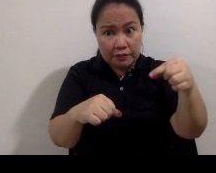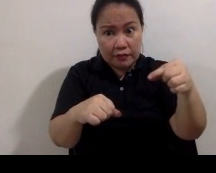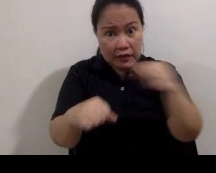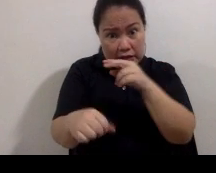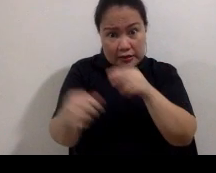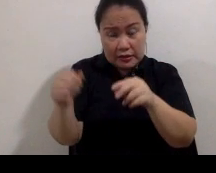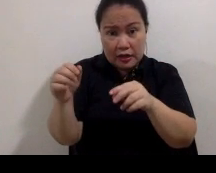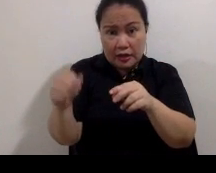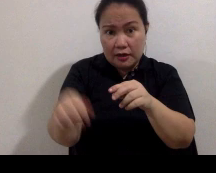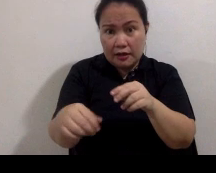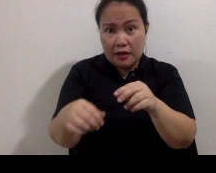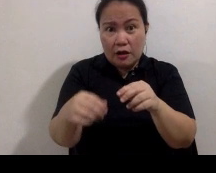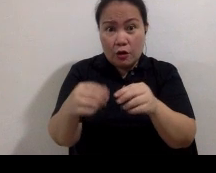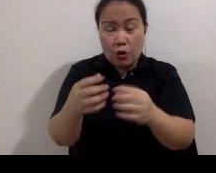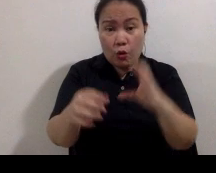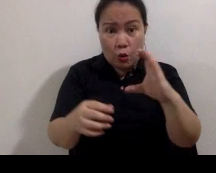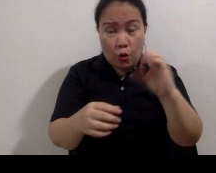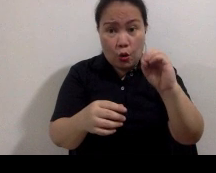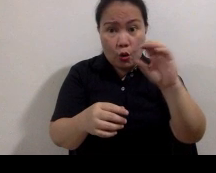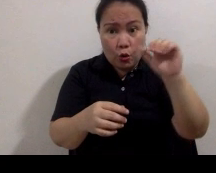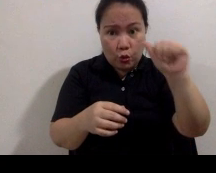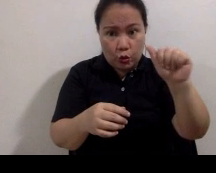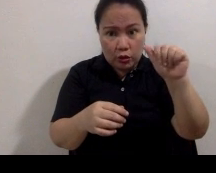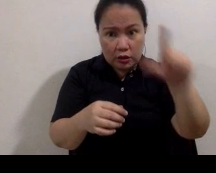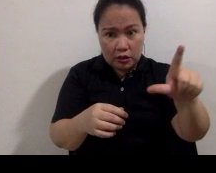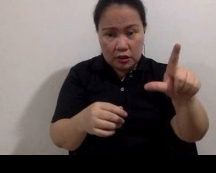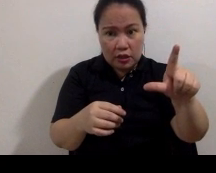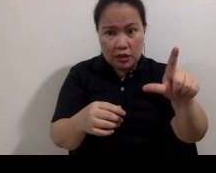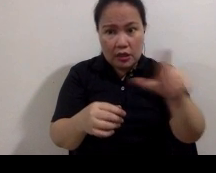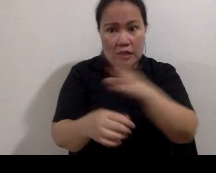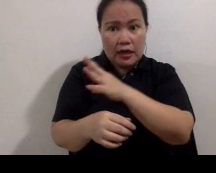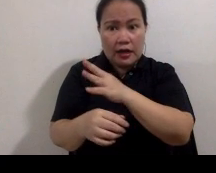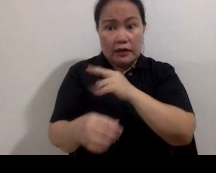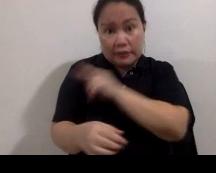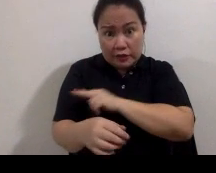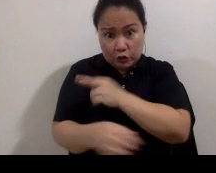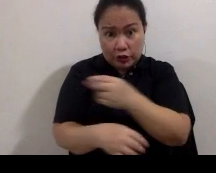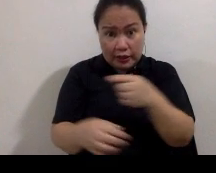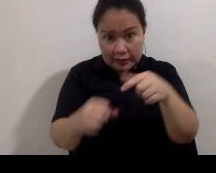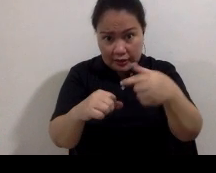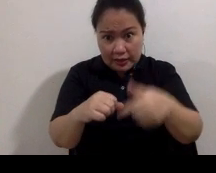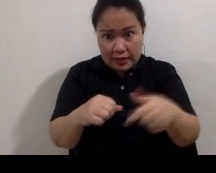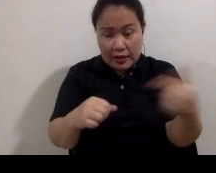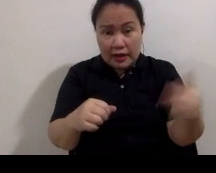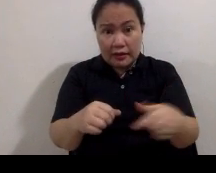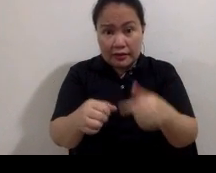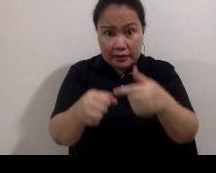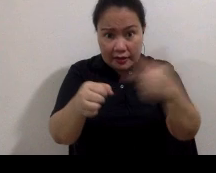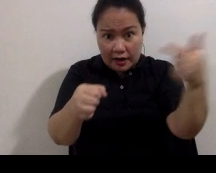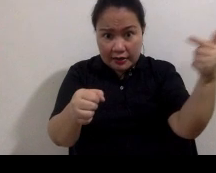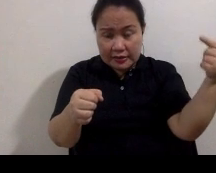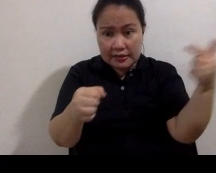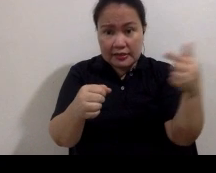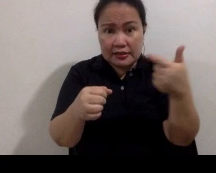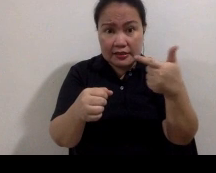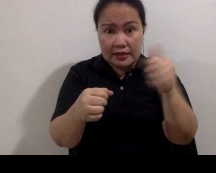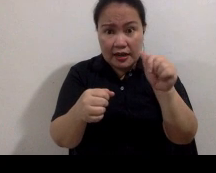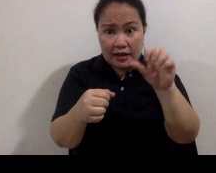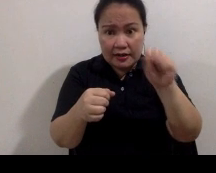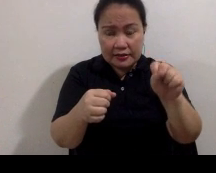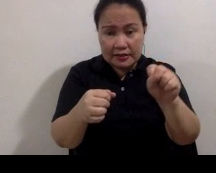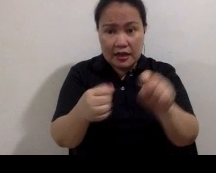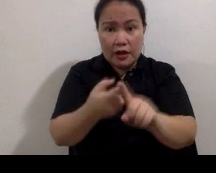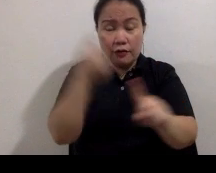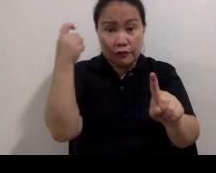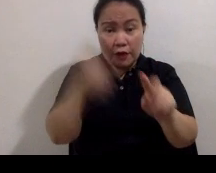panggatong tulad ng natural gas, at industrial na mineral tulad ng phosphate. So napakarami palang mga